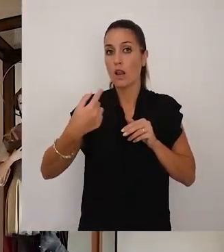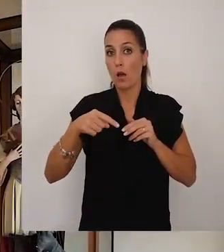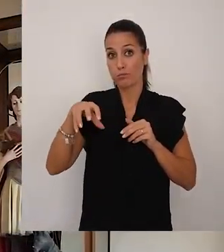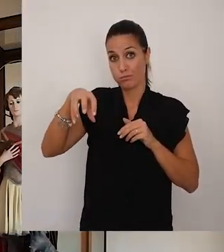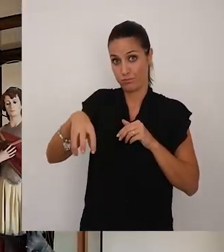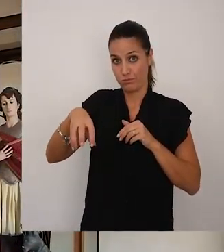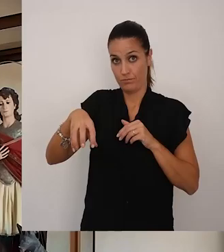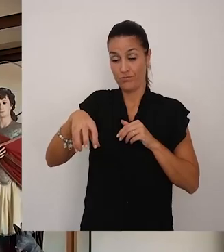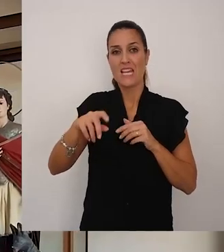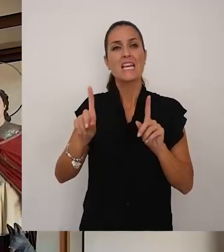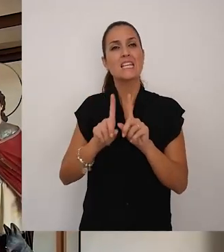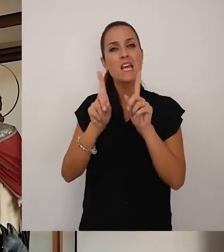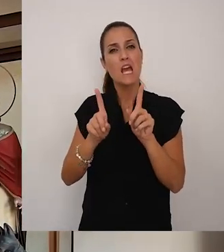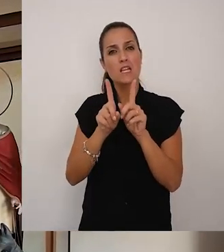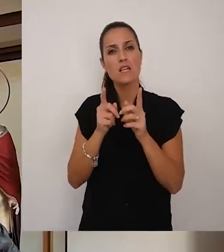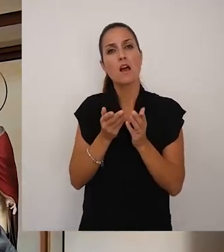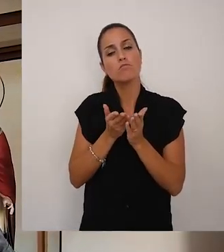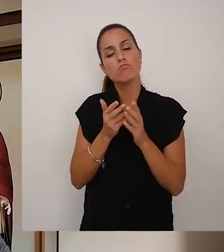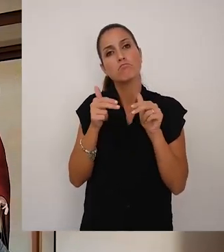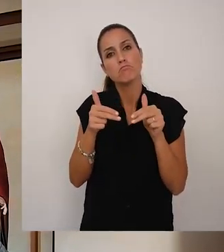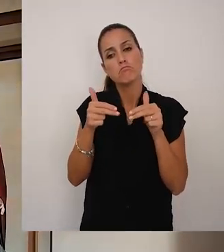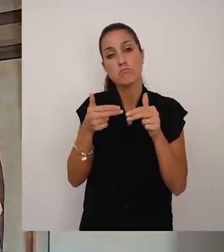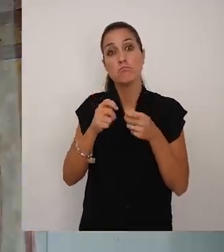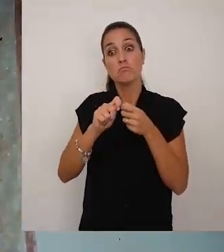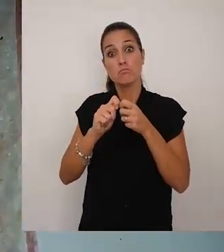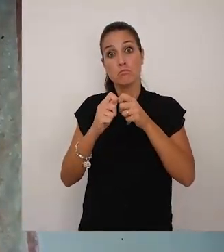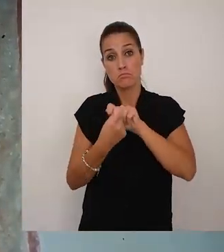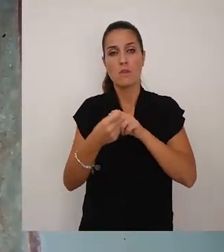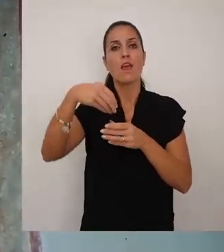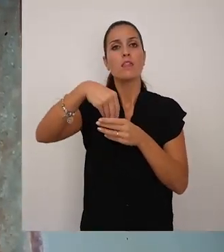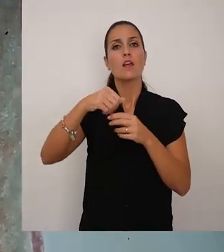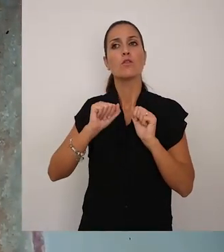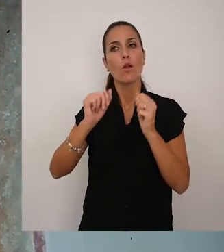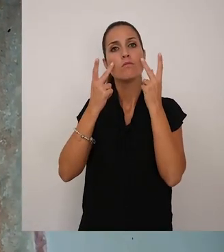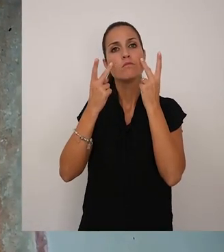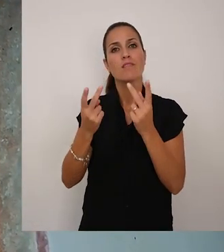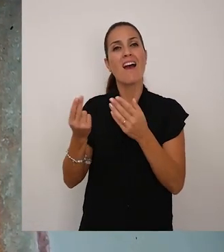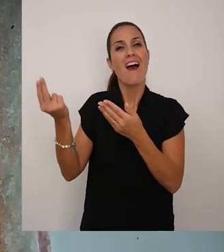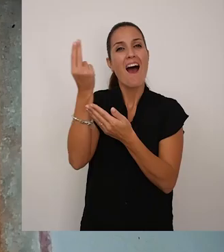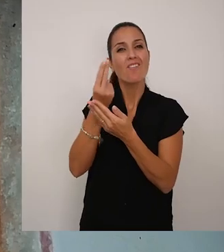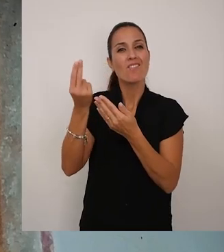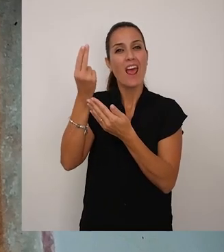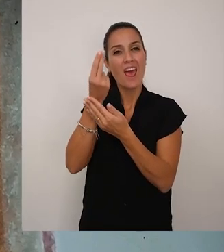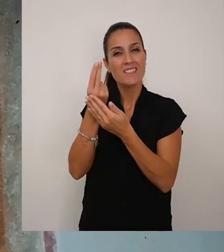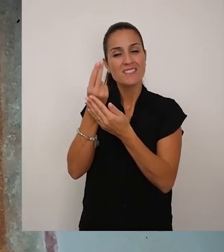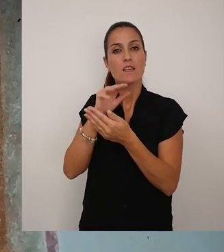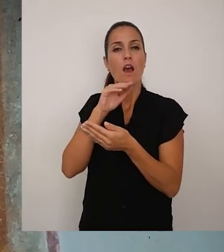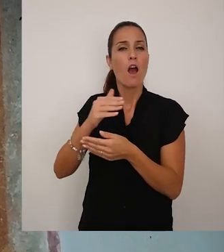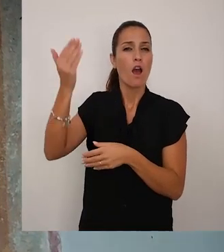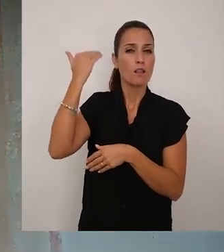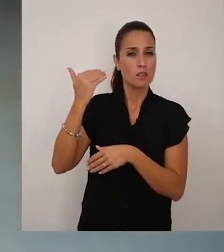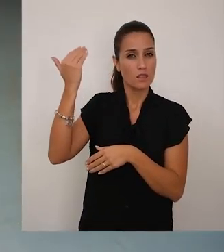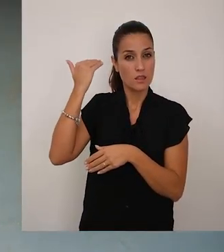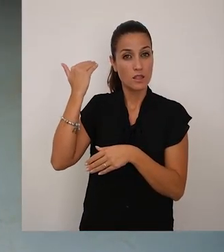La chiesetta ha subito nel corso dei secoli numerose modifiche e al suo interno si possono ammirare diversi affreschi